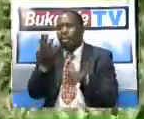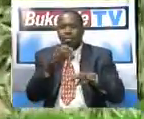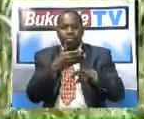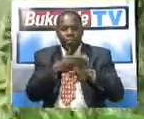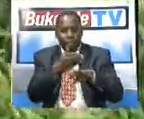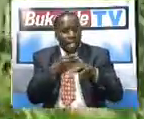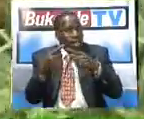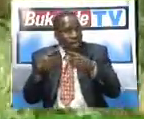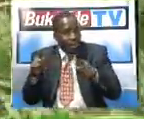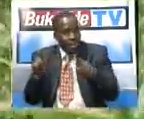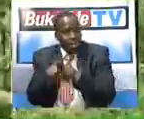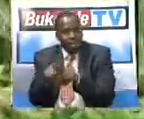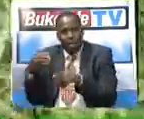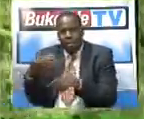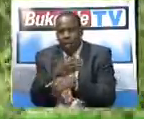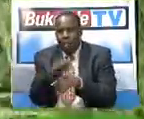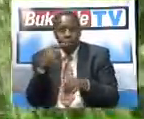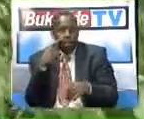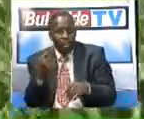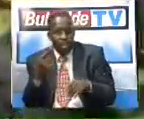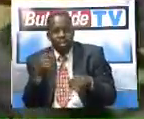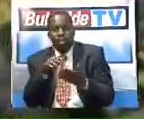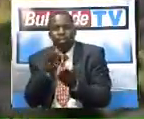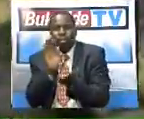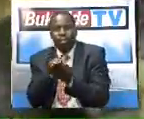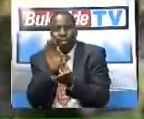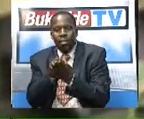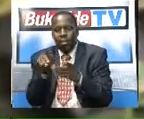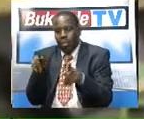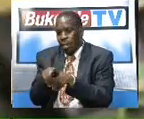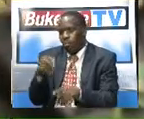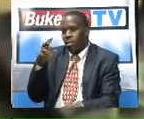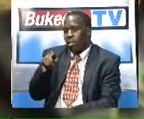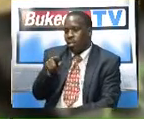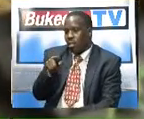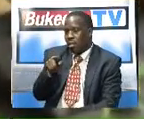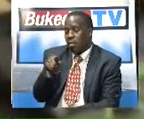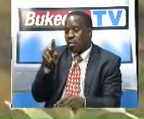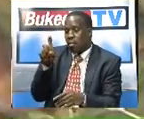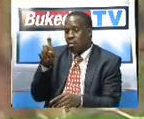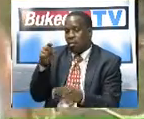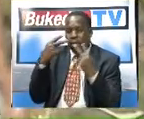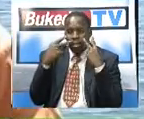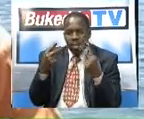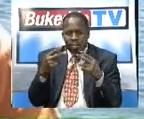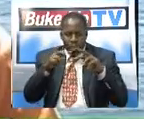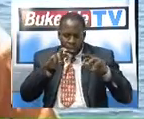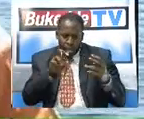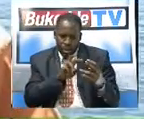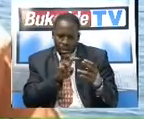azisangawo n'alaba era n'anyumirwa, ssaako n'enjaba ng'omulambuzi agenzeeyo aziraba nga tekimutwalidde budde.